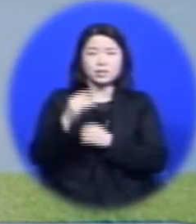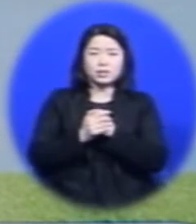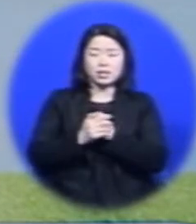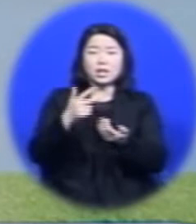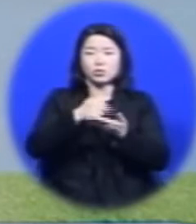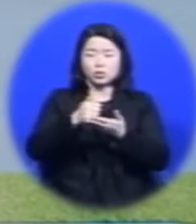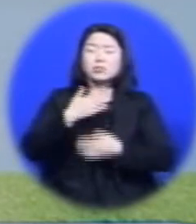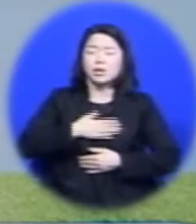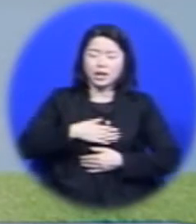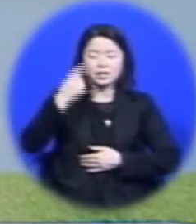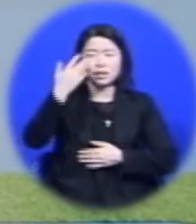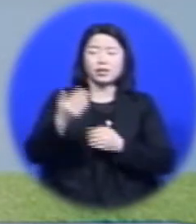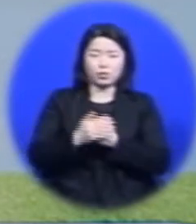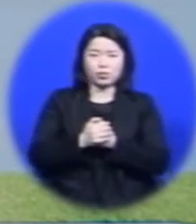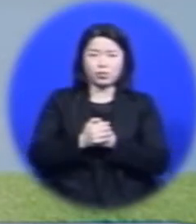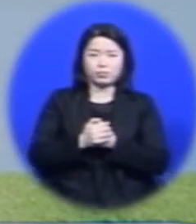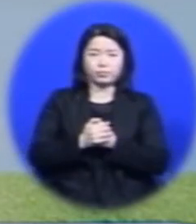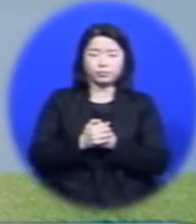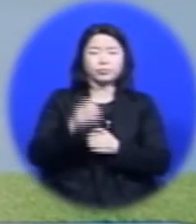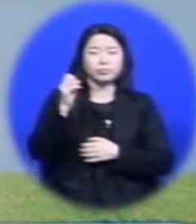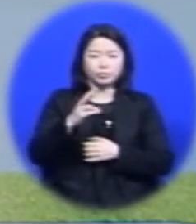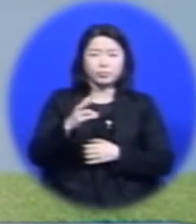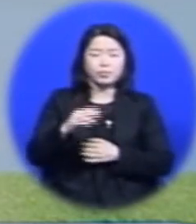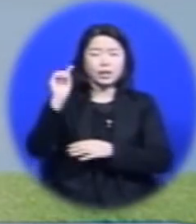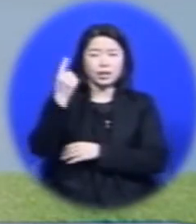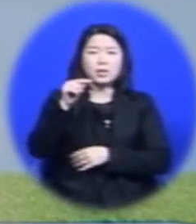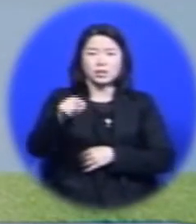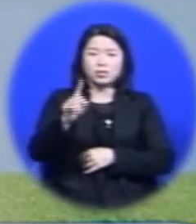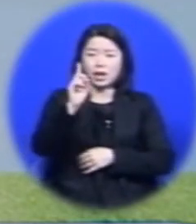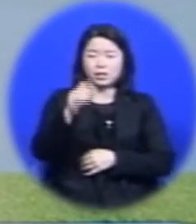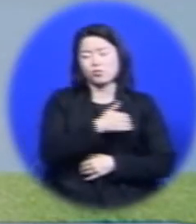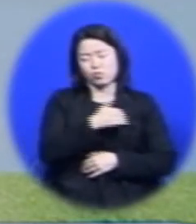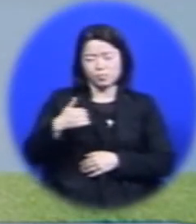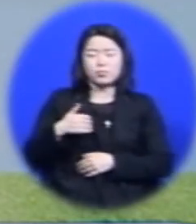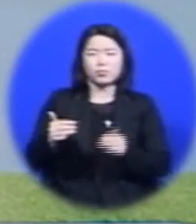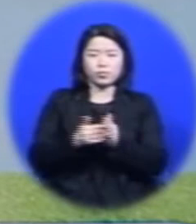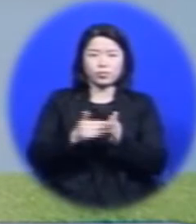주님을 하시잖아요 그러고는 다 위 되게 는 그게 충분했어요